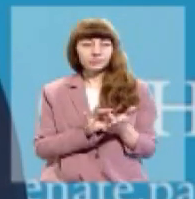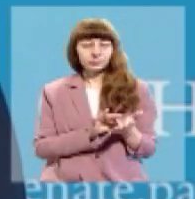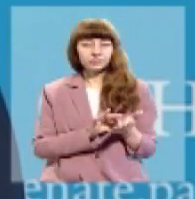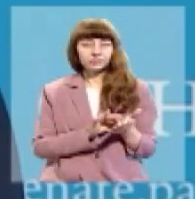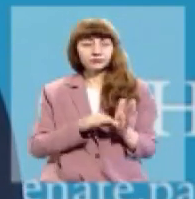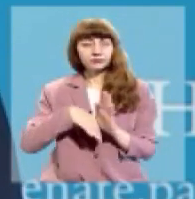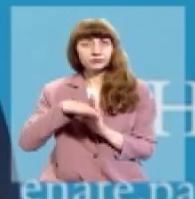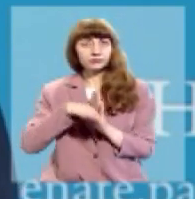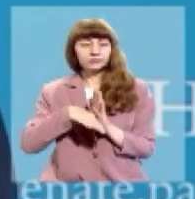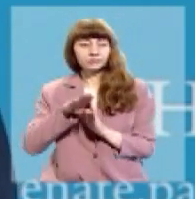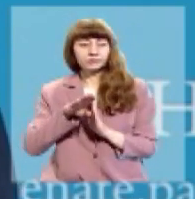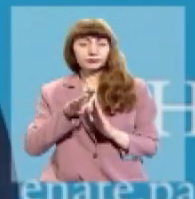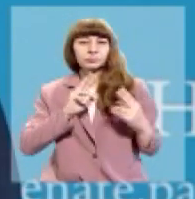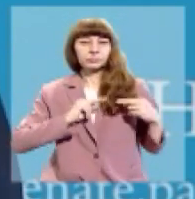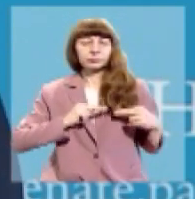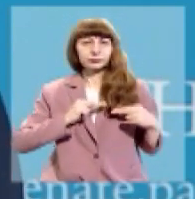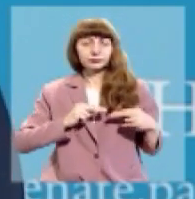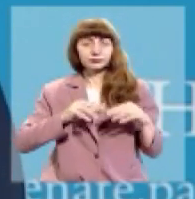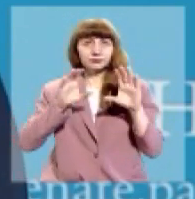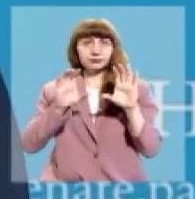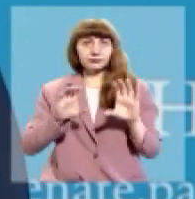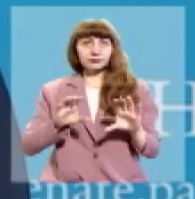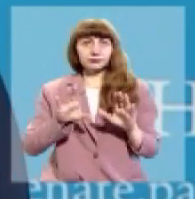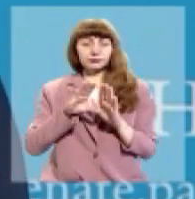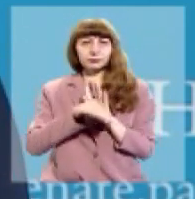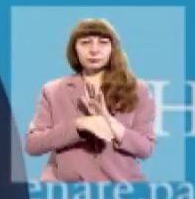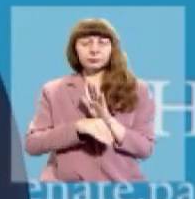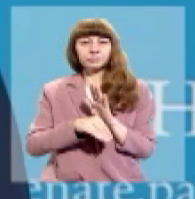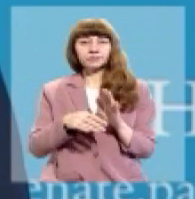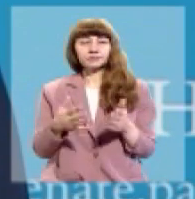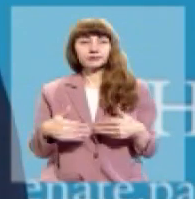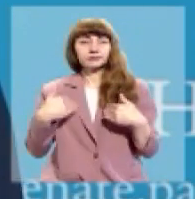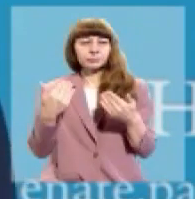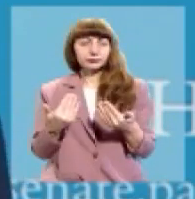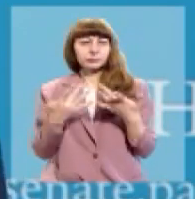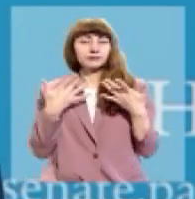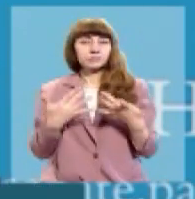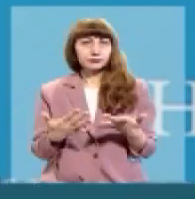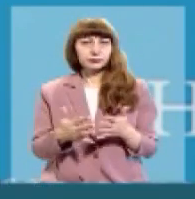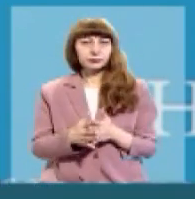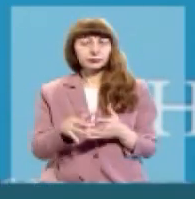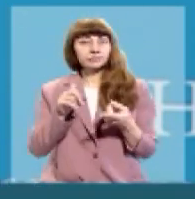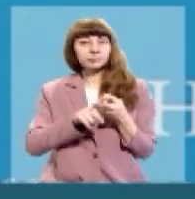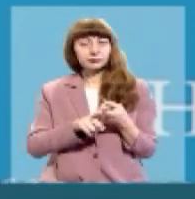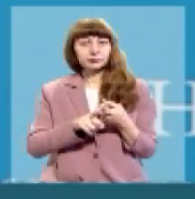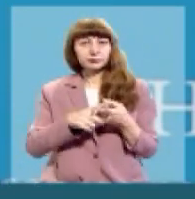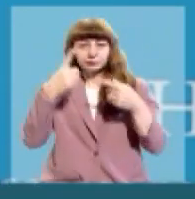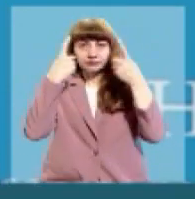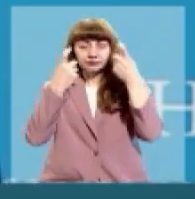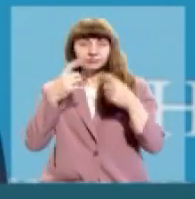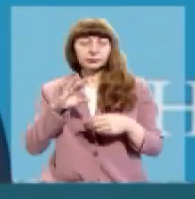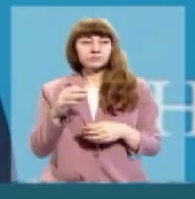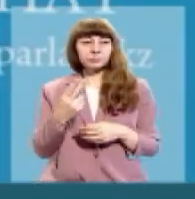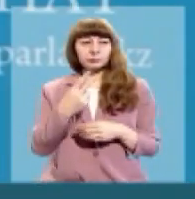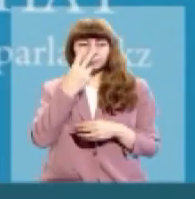жетілдіру талаптары алға қойдық. Сонымен бірге ұлттық құндылықтарымызды насихаттауға байланысты